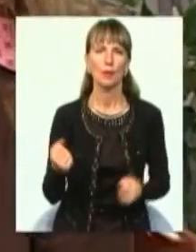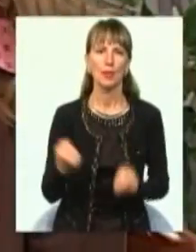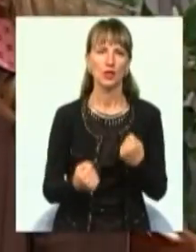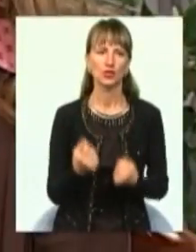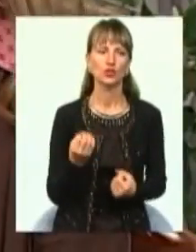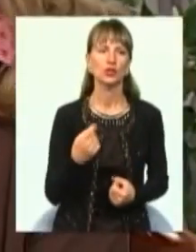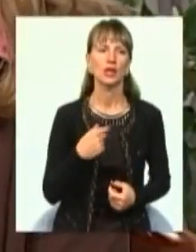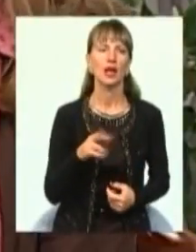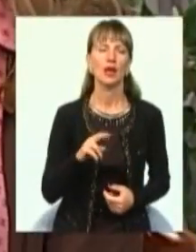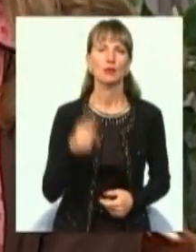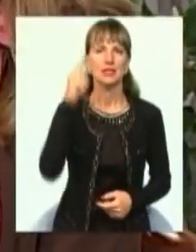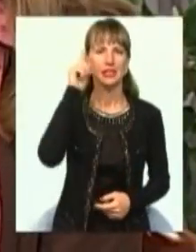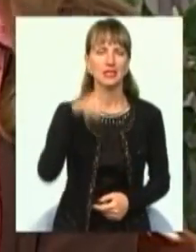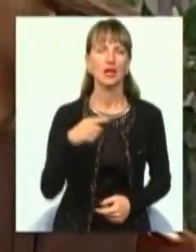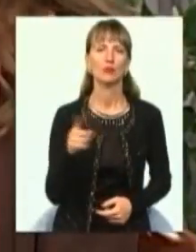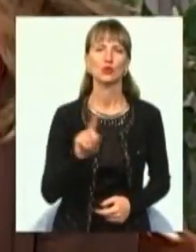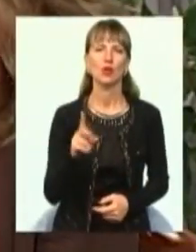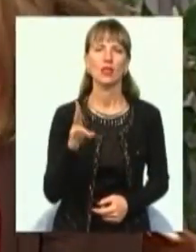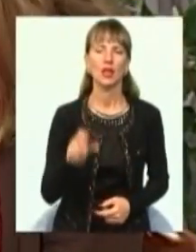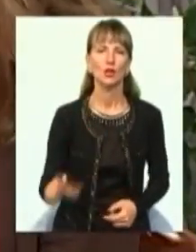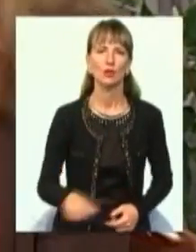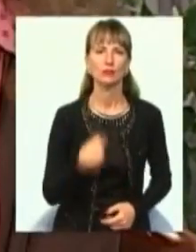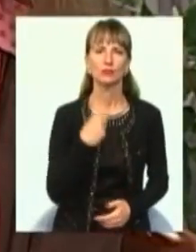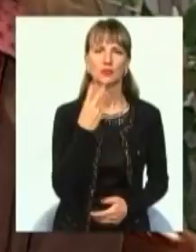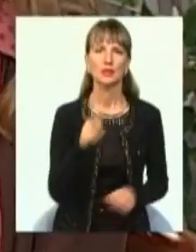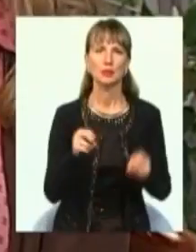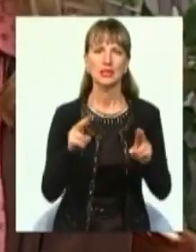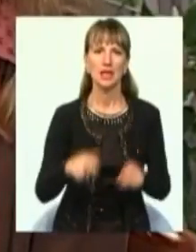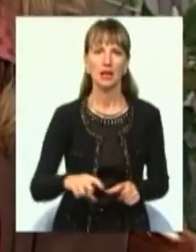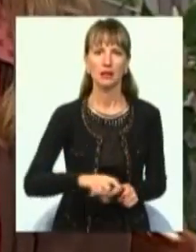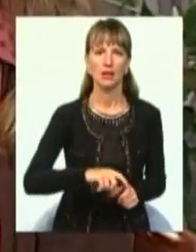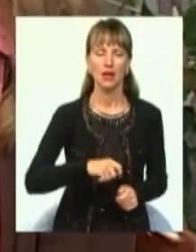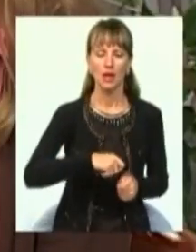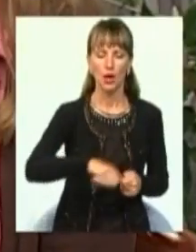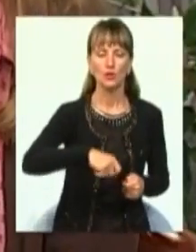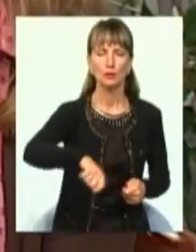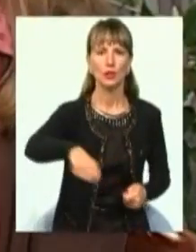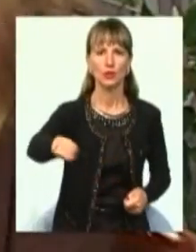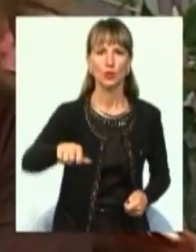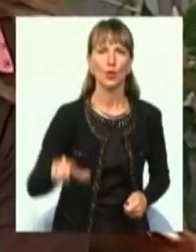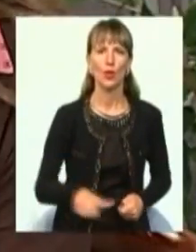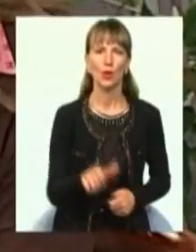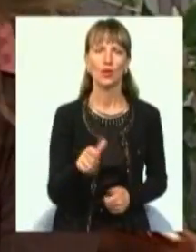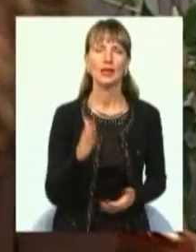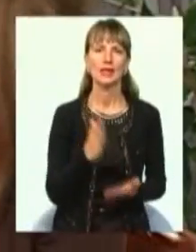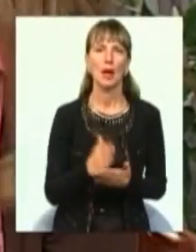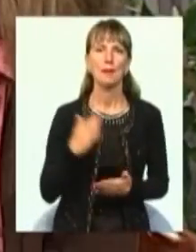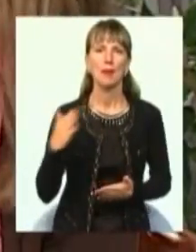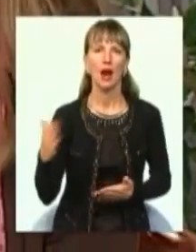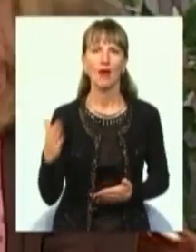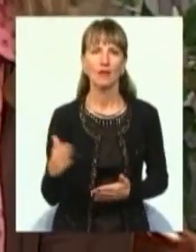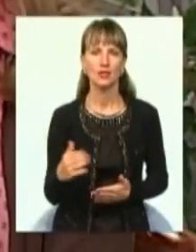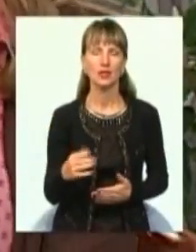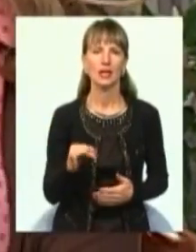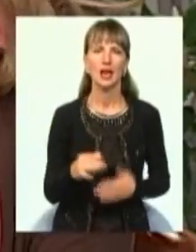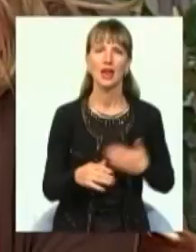ще як нам відомо, на дорозі ми маємо, бачимо спеціальні смуги, розмітку дорожню. Тобто є правосторонній рух, є лівосторонній